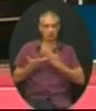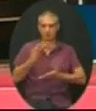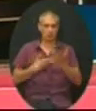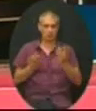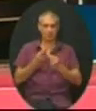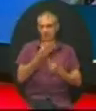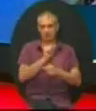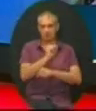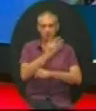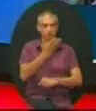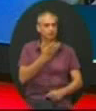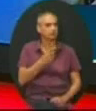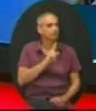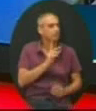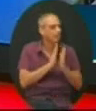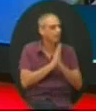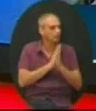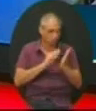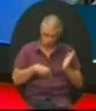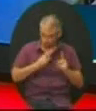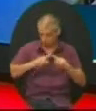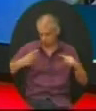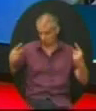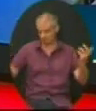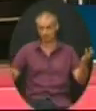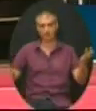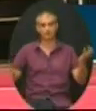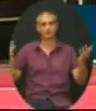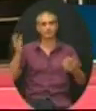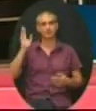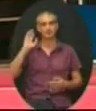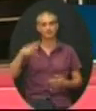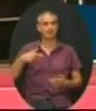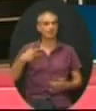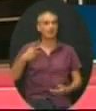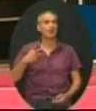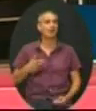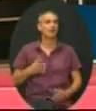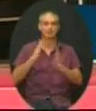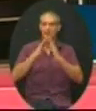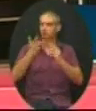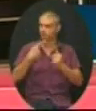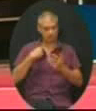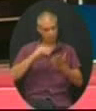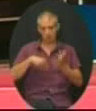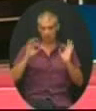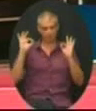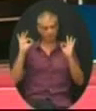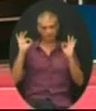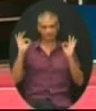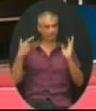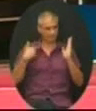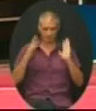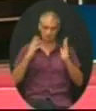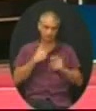עם האופוזיציה. רגע, מי מבקש אותך לחתום? יש כל מיני דברים על דירה שלישית, על מה לא. אני לא ראיתי אותי חותם על זה, ואני